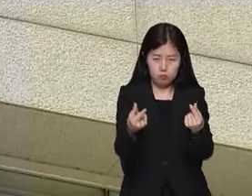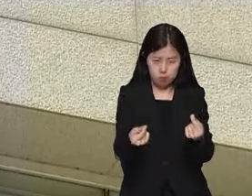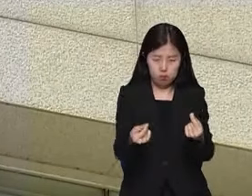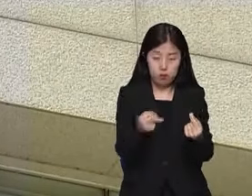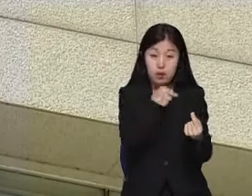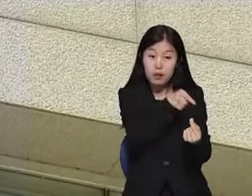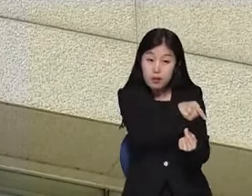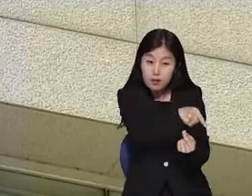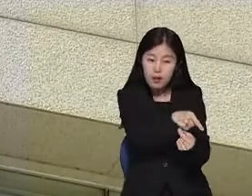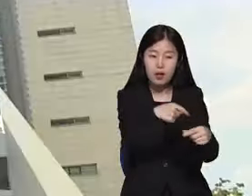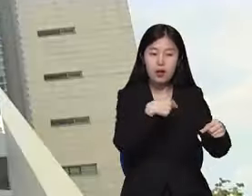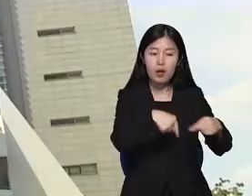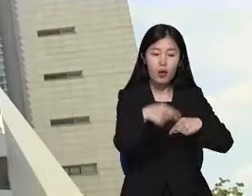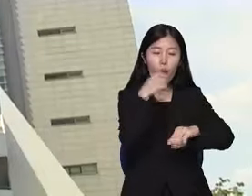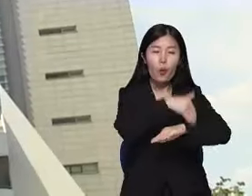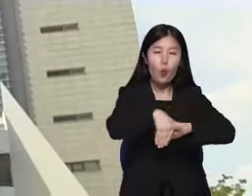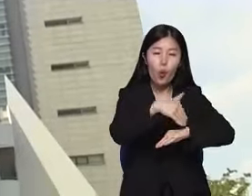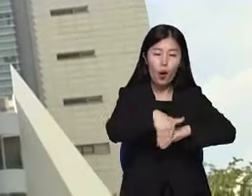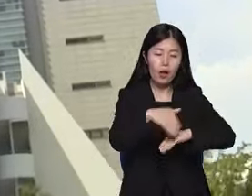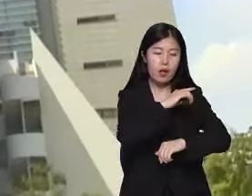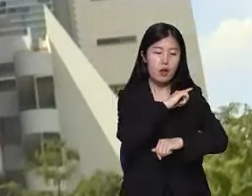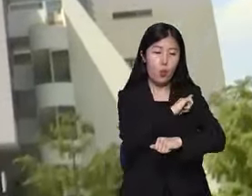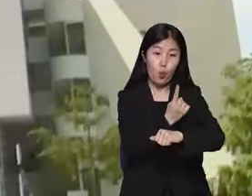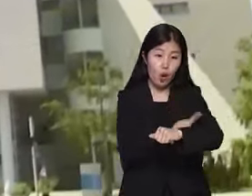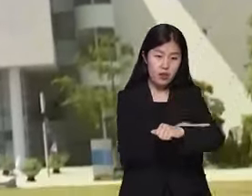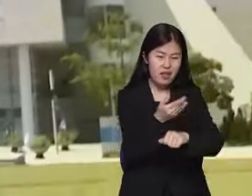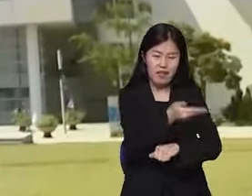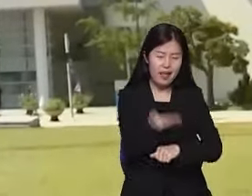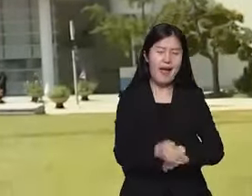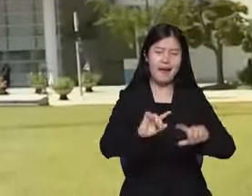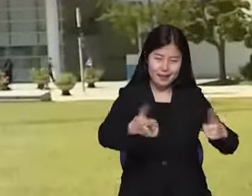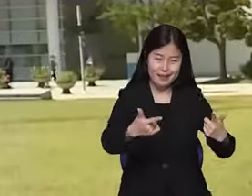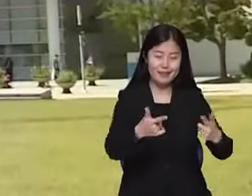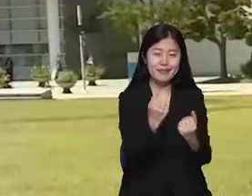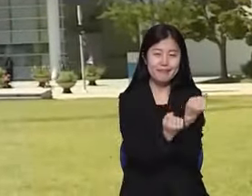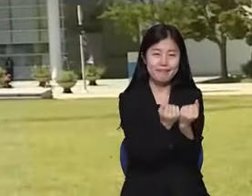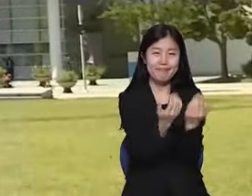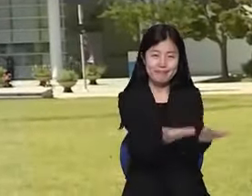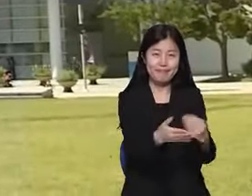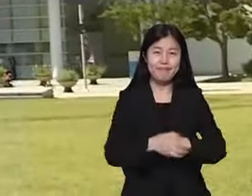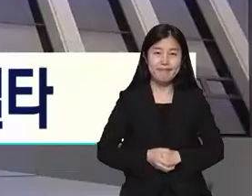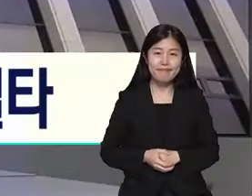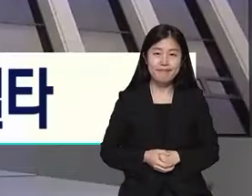기존 청년정책관보다 축소하지 않을 것이라고 해명했습니다.